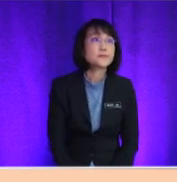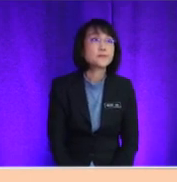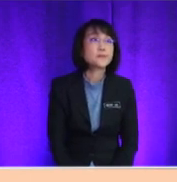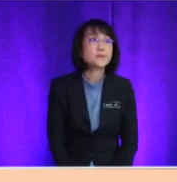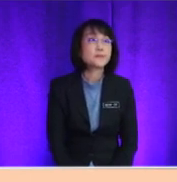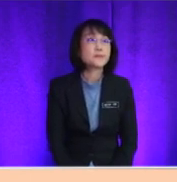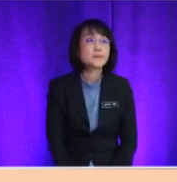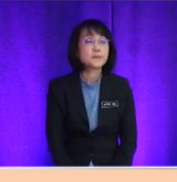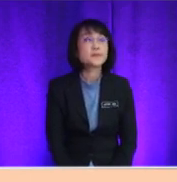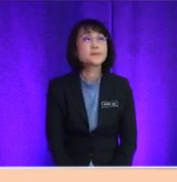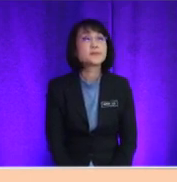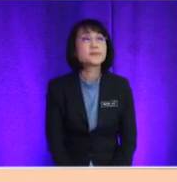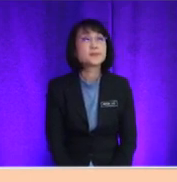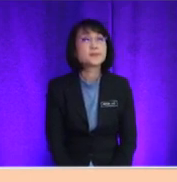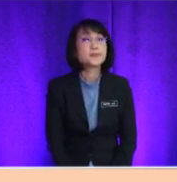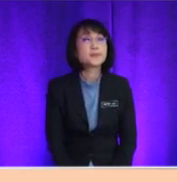tadi kita ada gambar